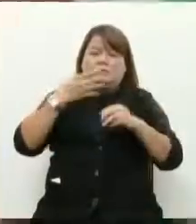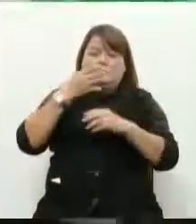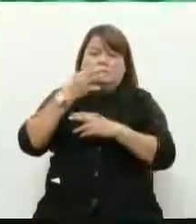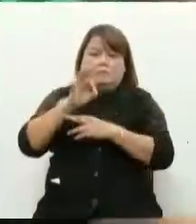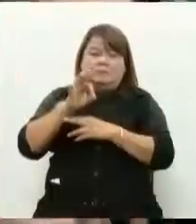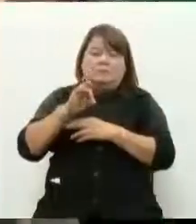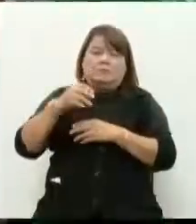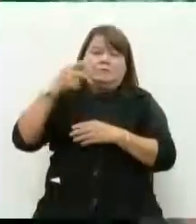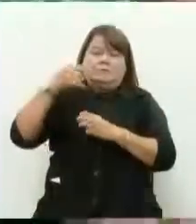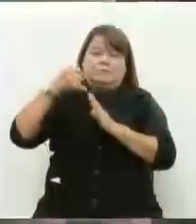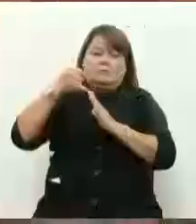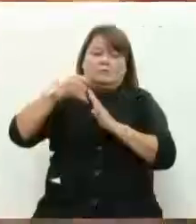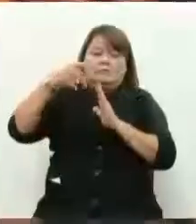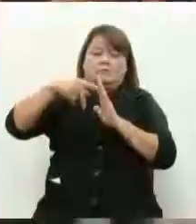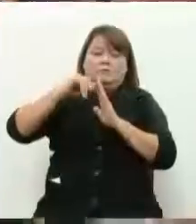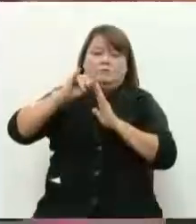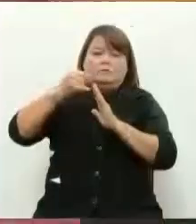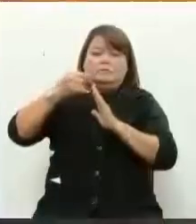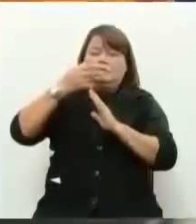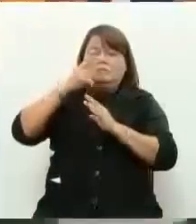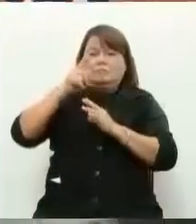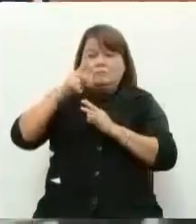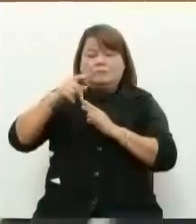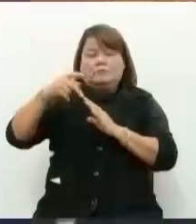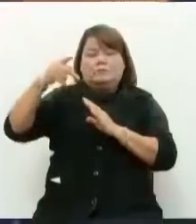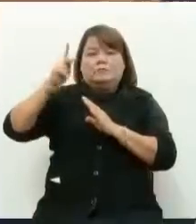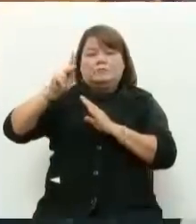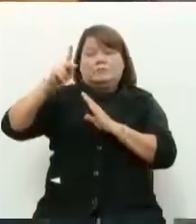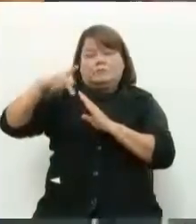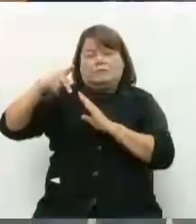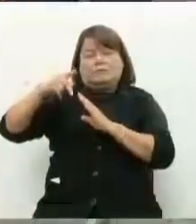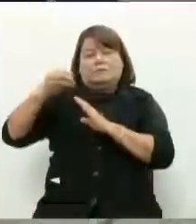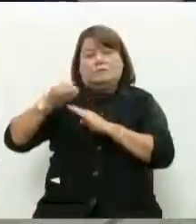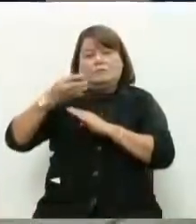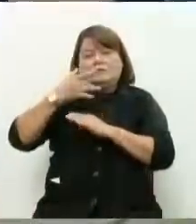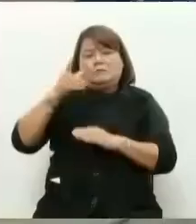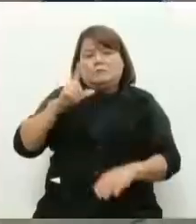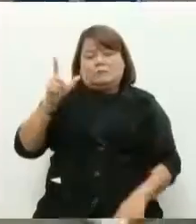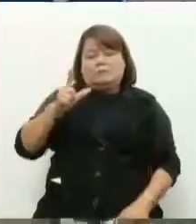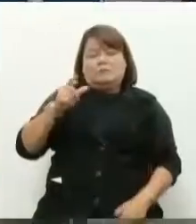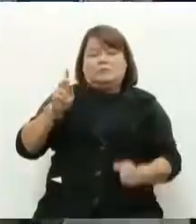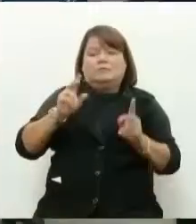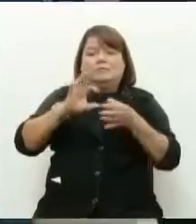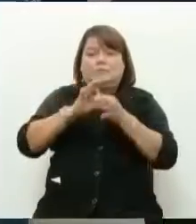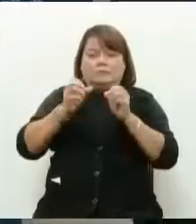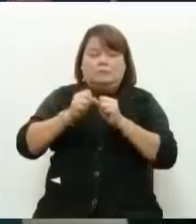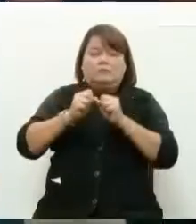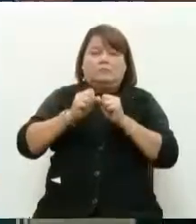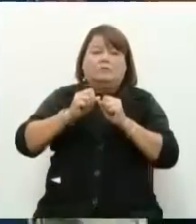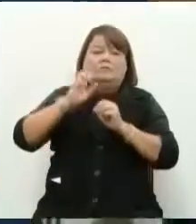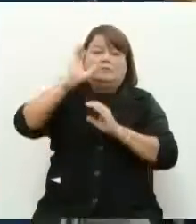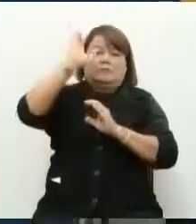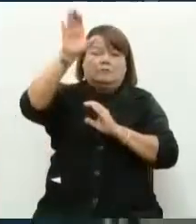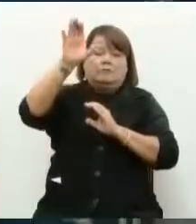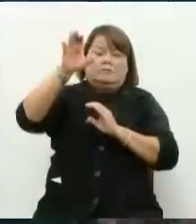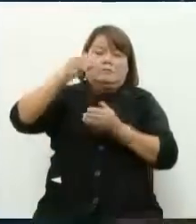ขียวและจังหวัดกำแพงเพชรสีเหลืองโดยมีกีฬาแชร์บอลวอลเลย์บอล